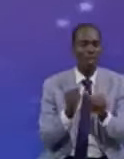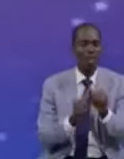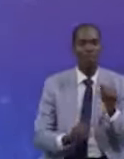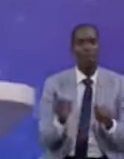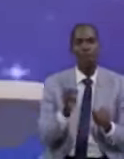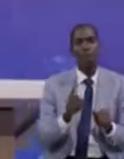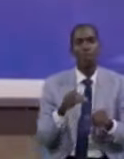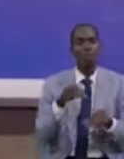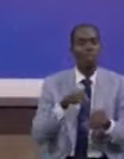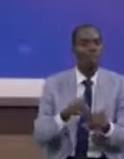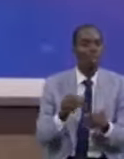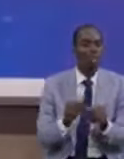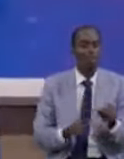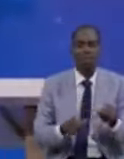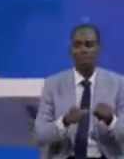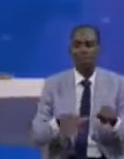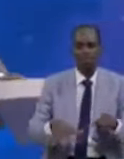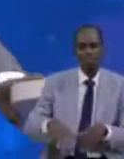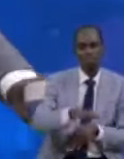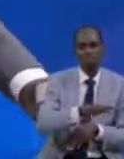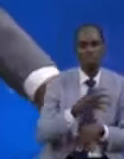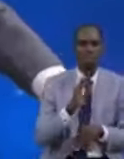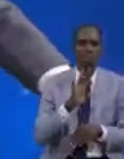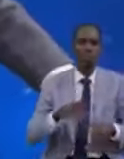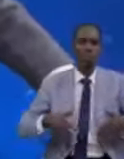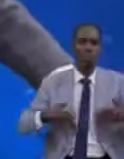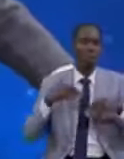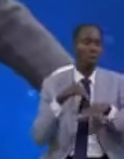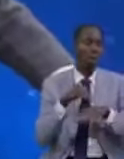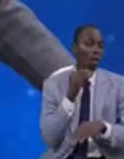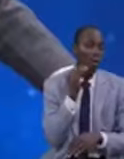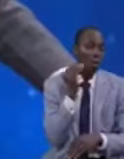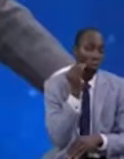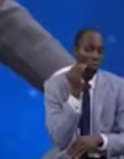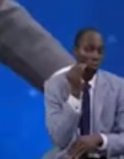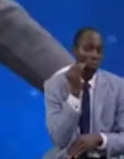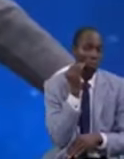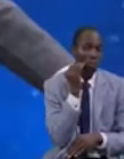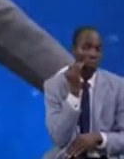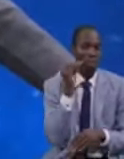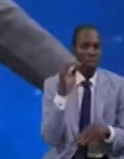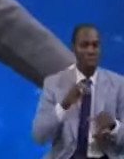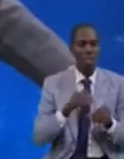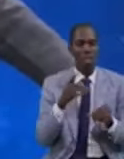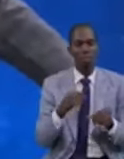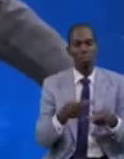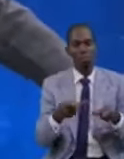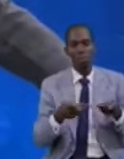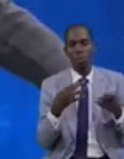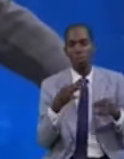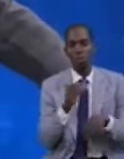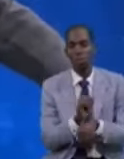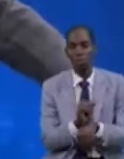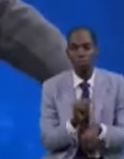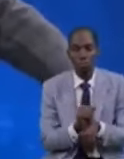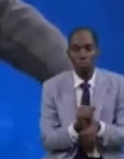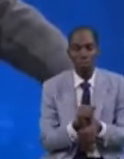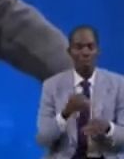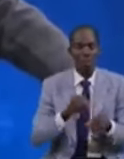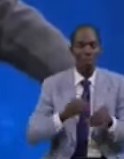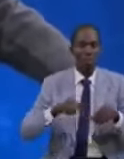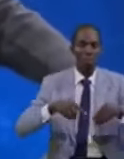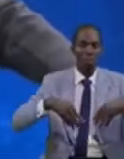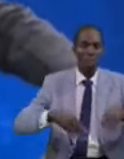dans tous les domaines de ta vie à la maison au bureau au marché